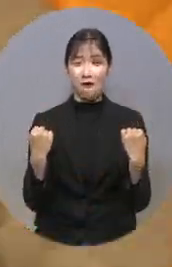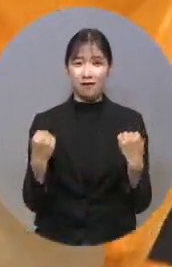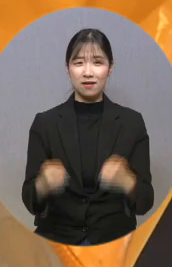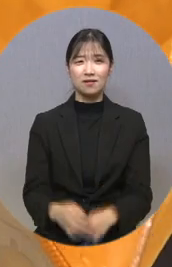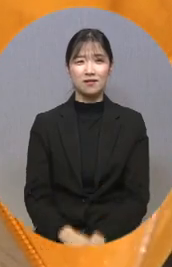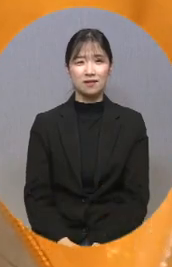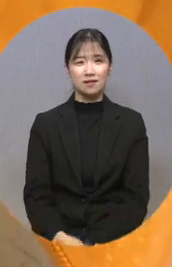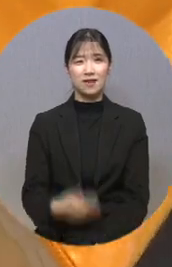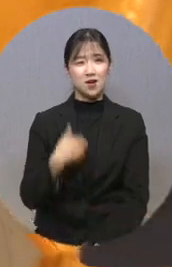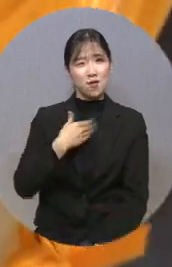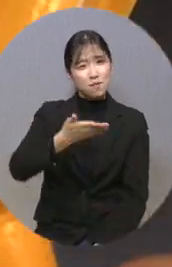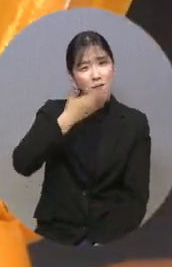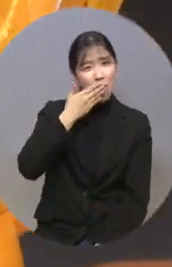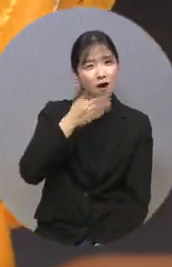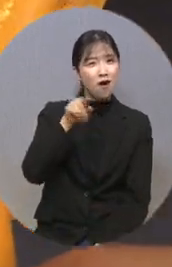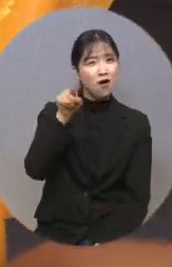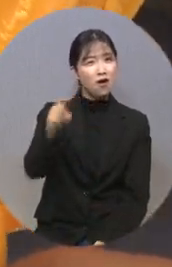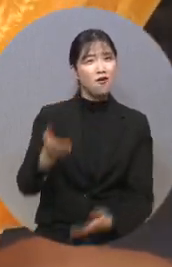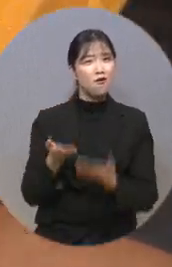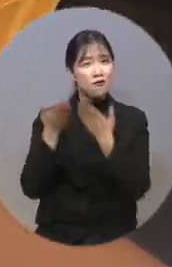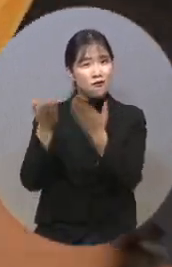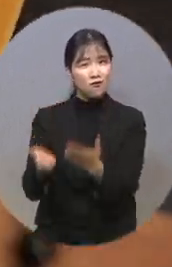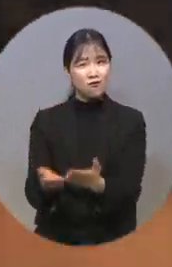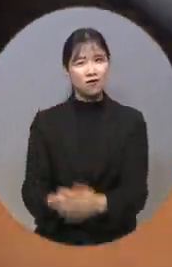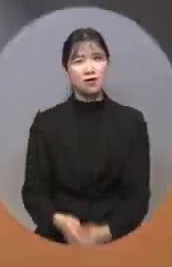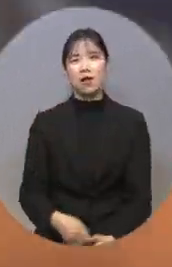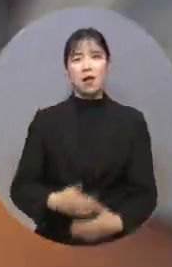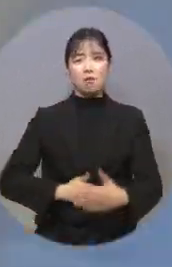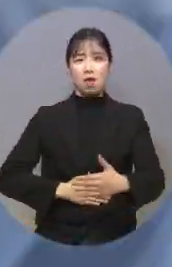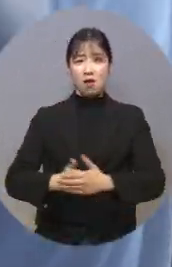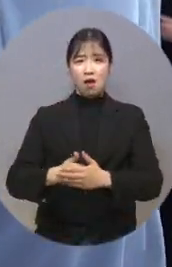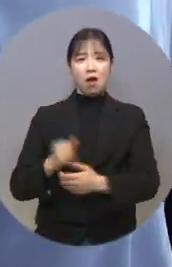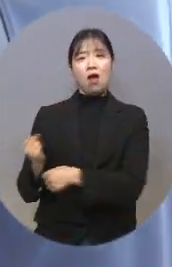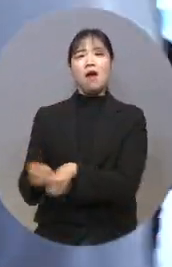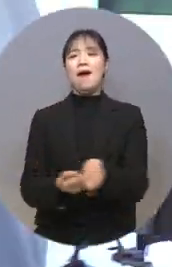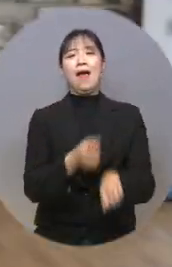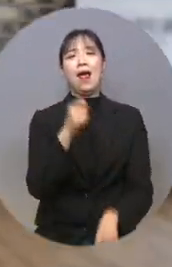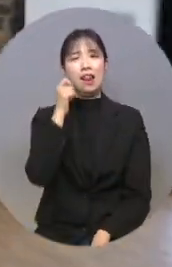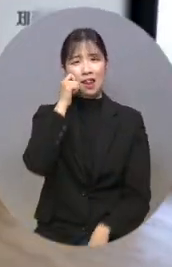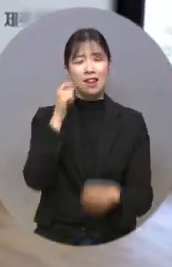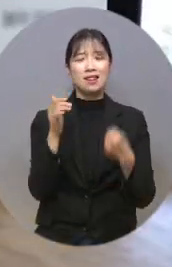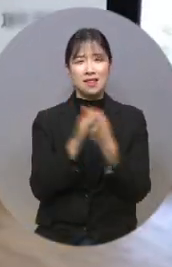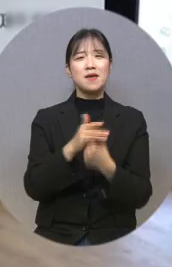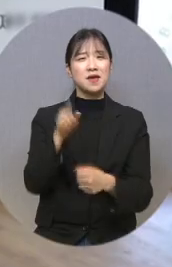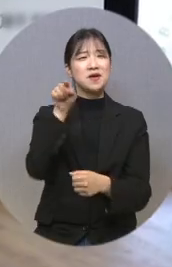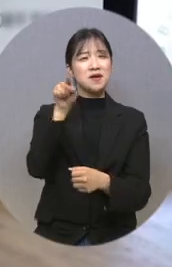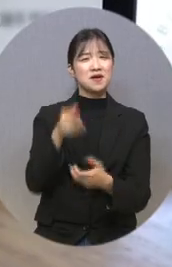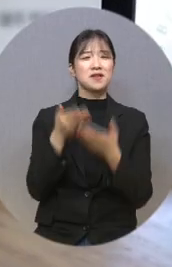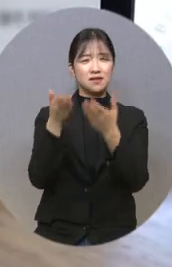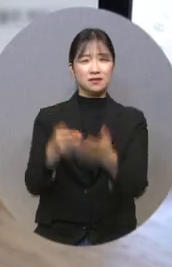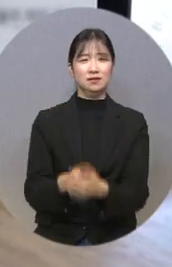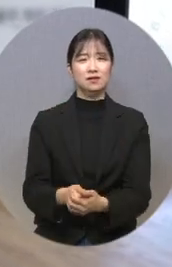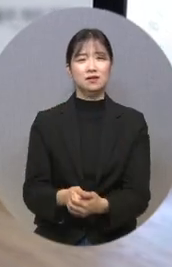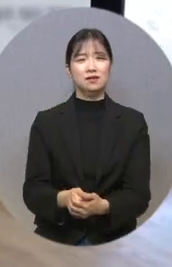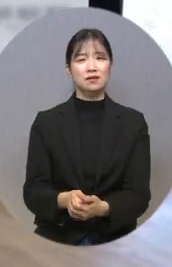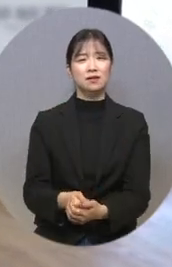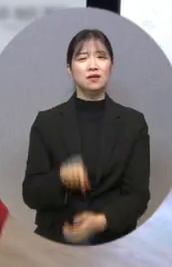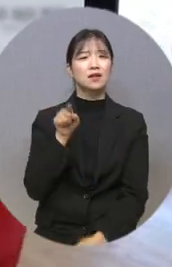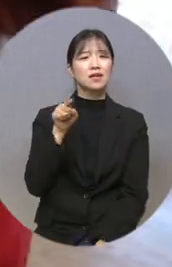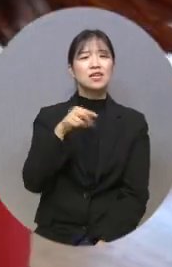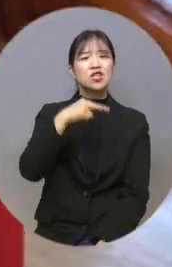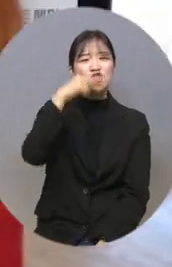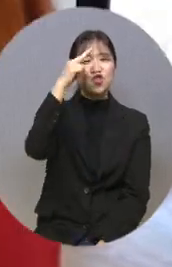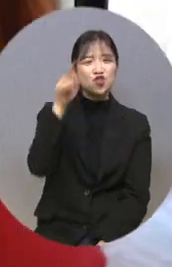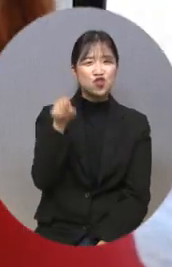우리가 먹거나 먹이거나. 원래 너무 배불러도 골프 안 맞잖아. 먹이면 돼. 내가 술을 못 먹거든. 아 그래요? 맥주?